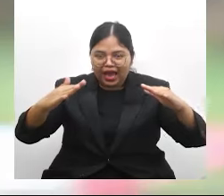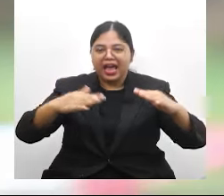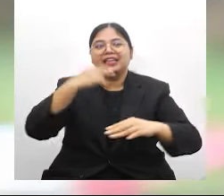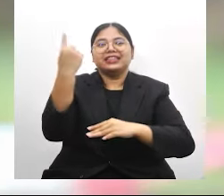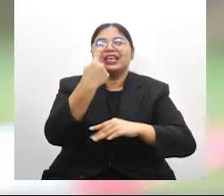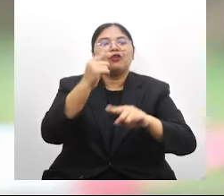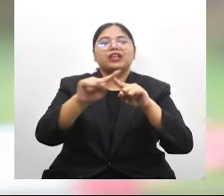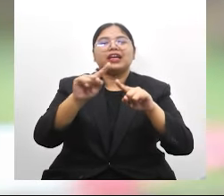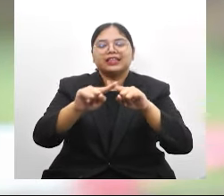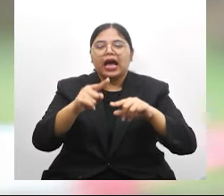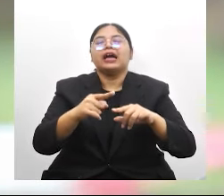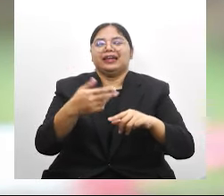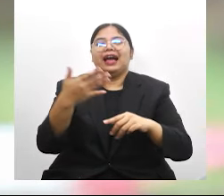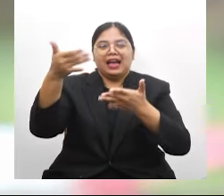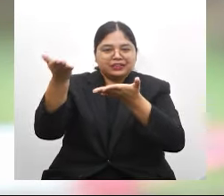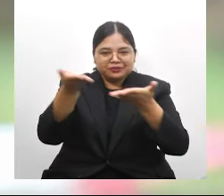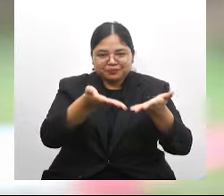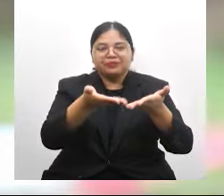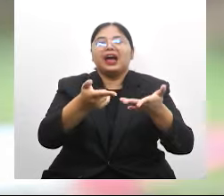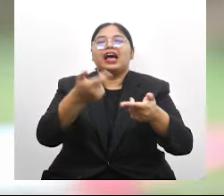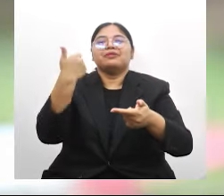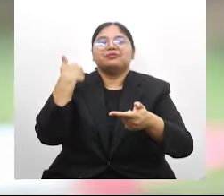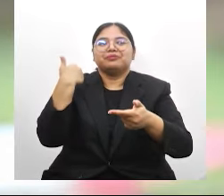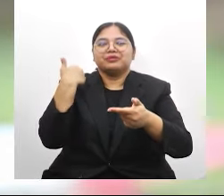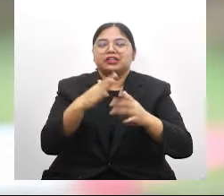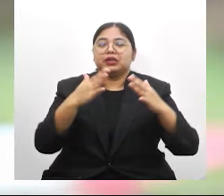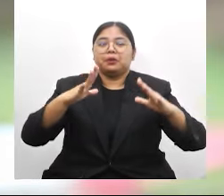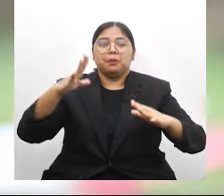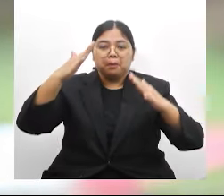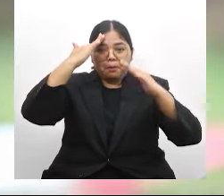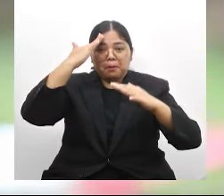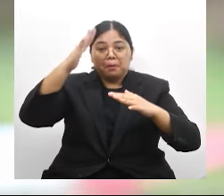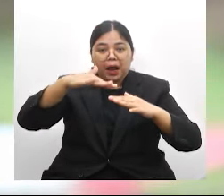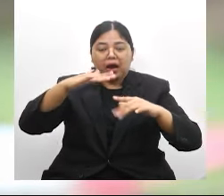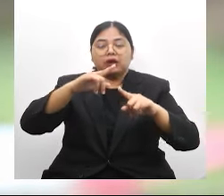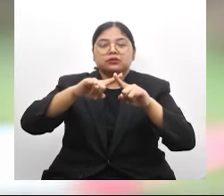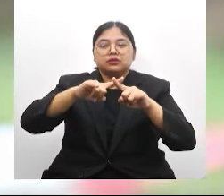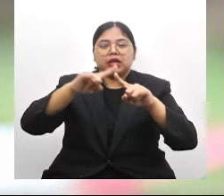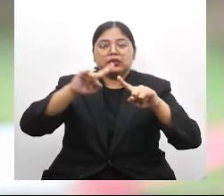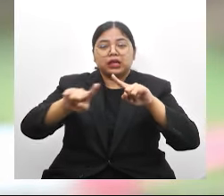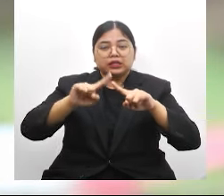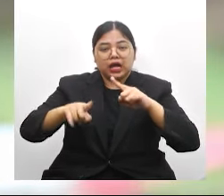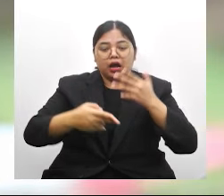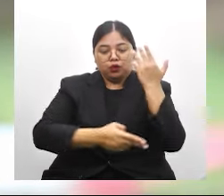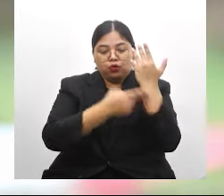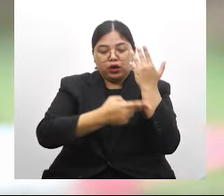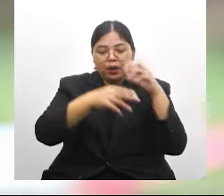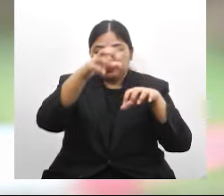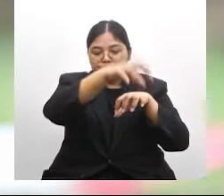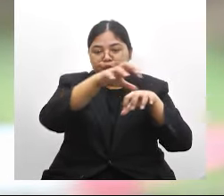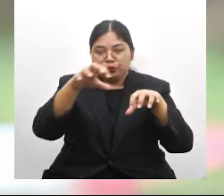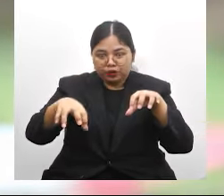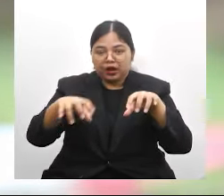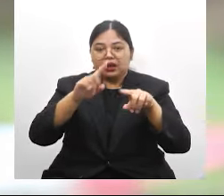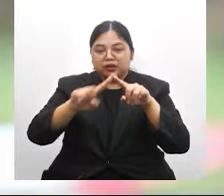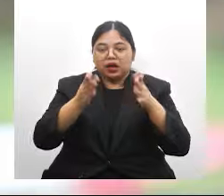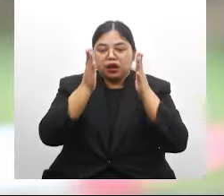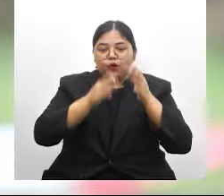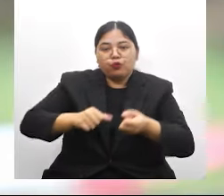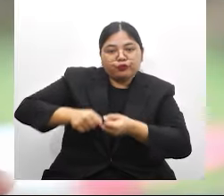ที่นะครับโดยเฉพาะที่พักนะครับทั้งทั้งอำเภอบ้านตาขุนเนี่ย900กว่าห้องทั้งในแพและก็บนฝั่งนะครับ